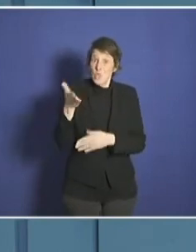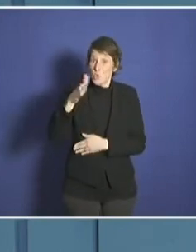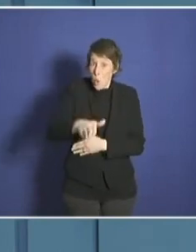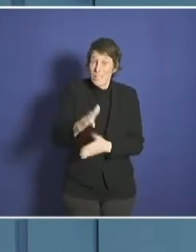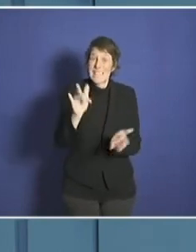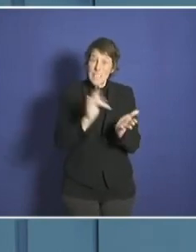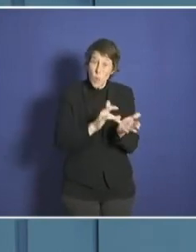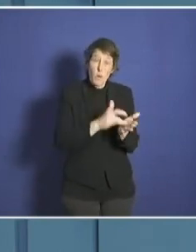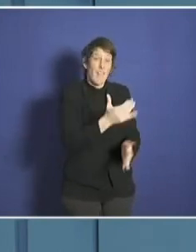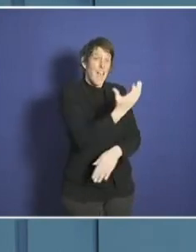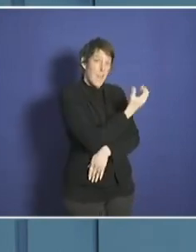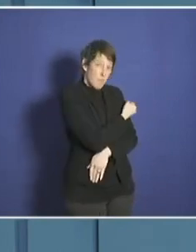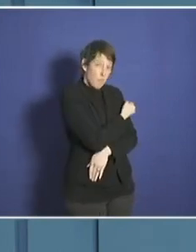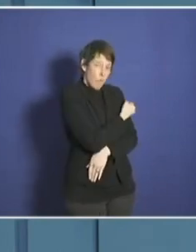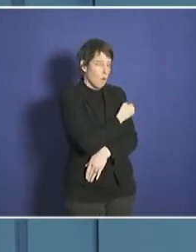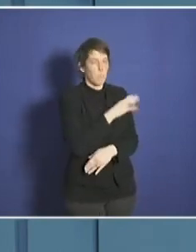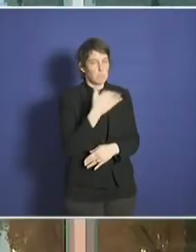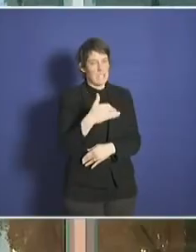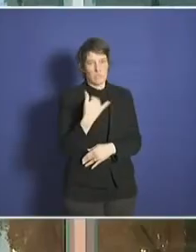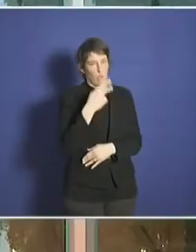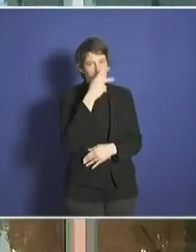und einzelnen Todesfällen gibt.